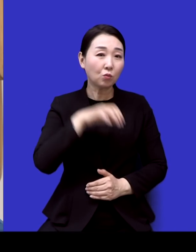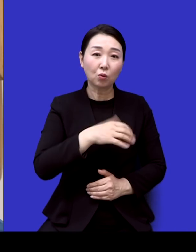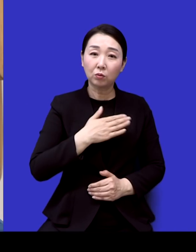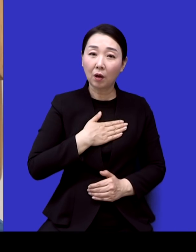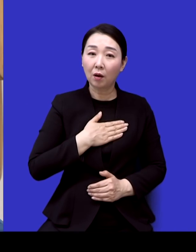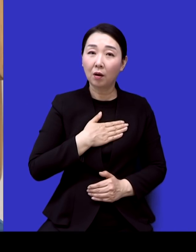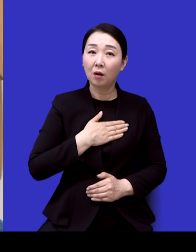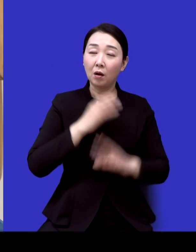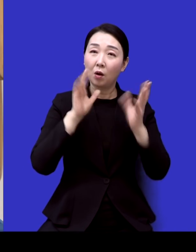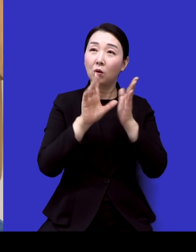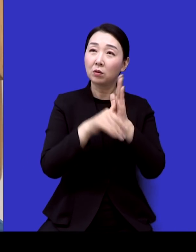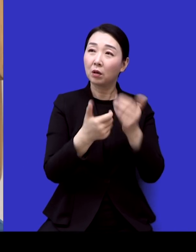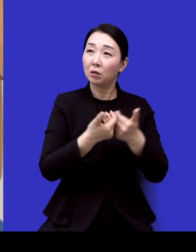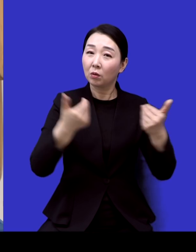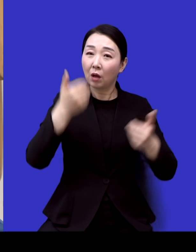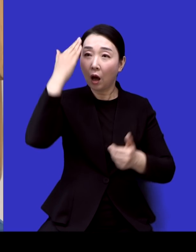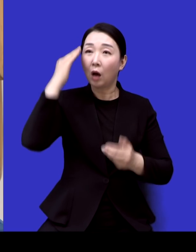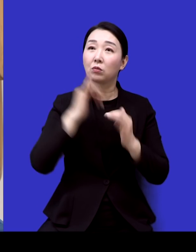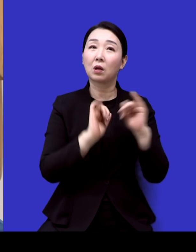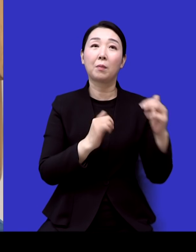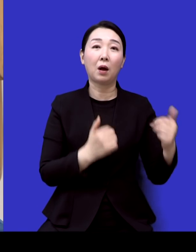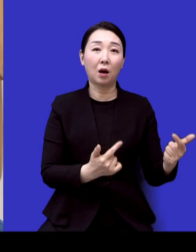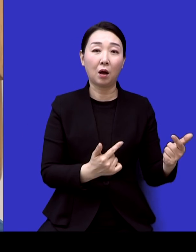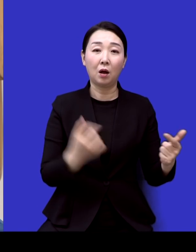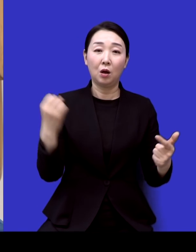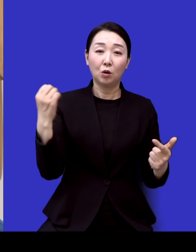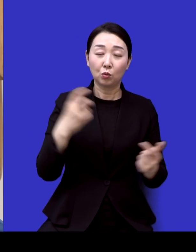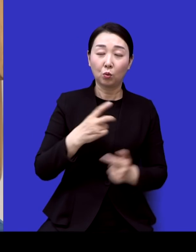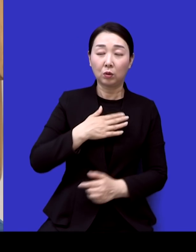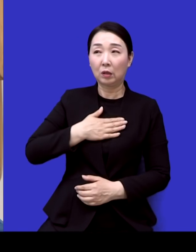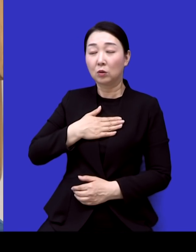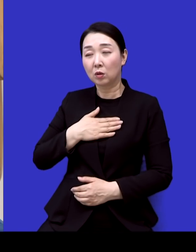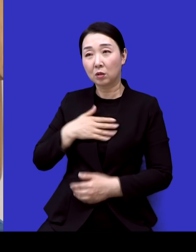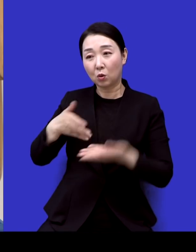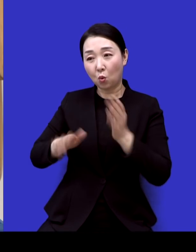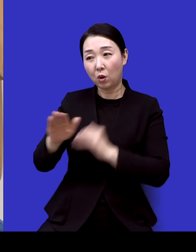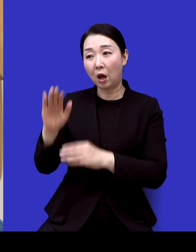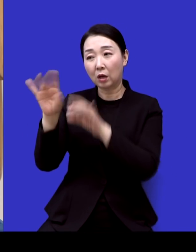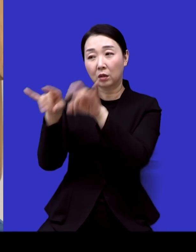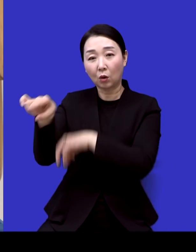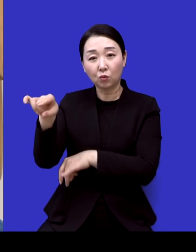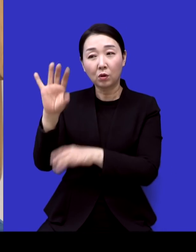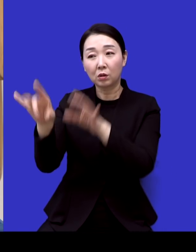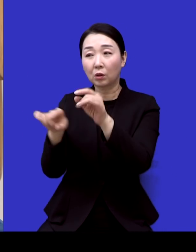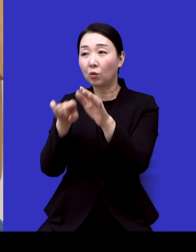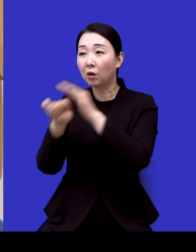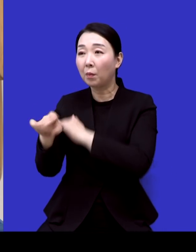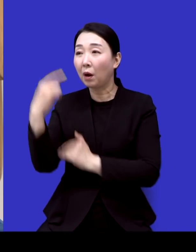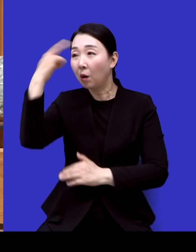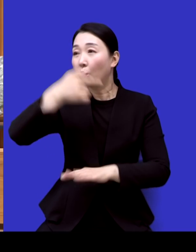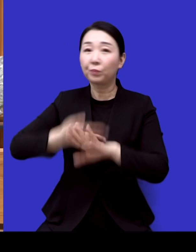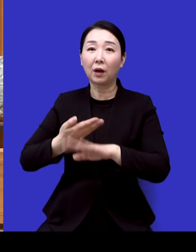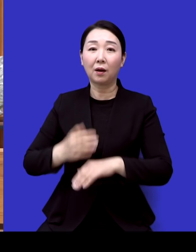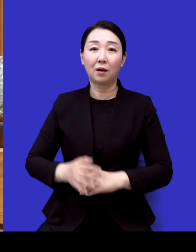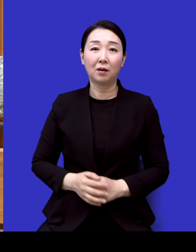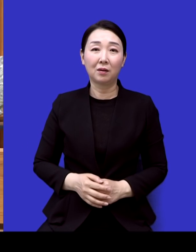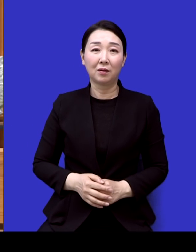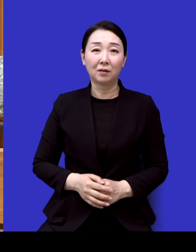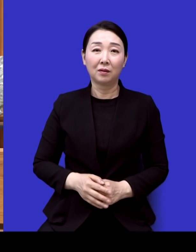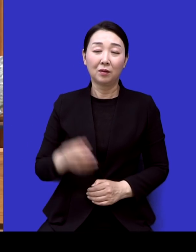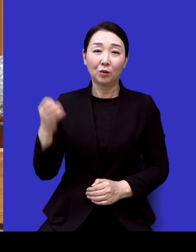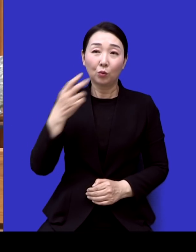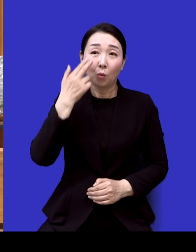제가 어릴 때 떠났으니까 한국인이 아닌 것 같고 제 정서적 고향은 태국인데 태국에 가면 생긴 것부터 다르고 네.